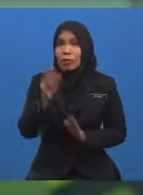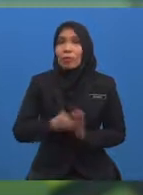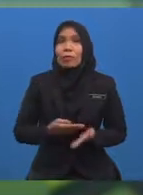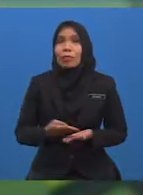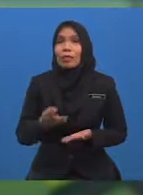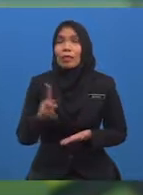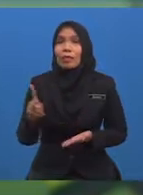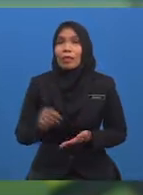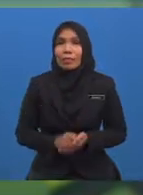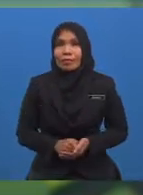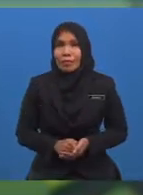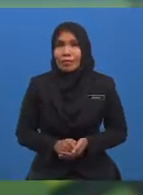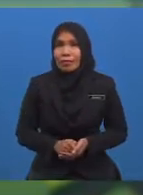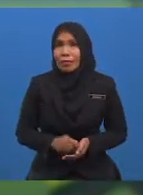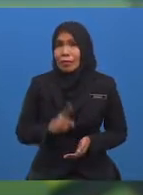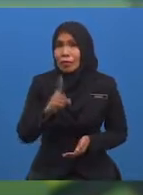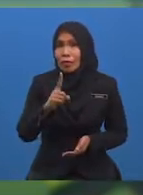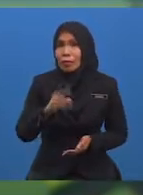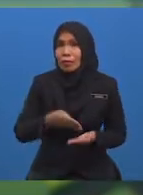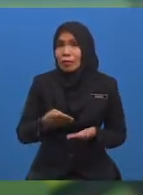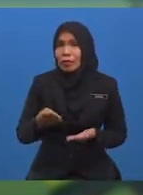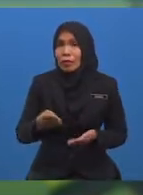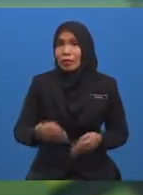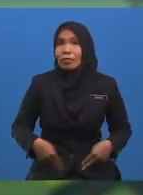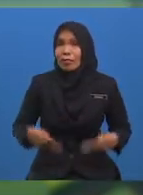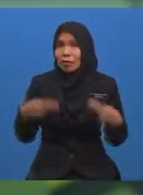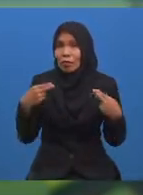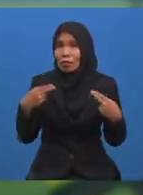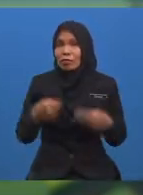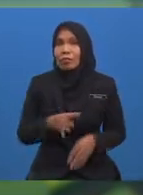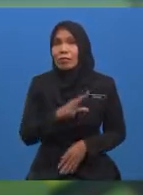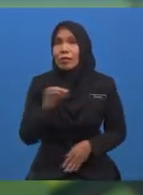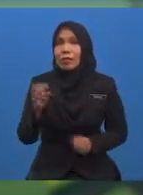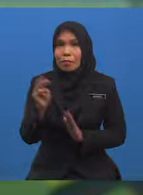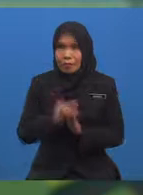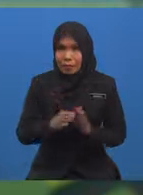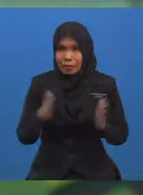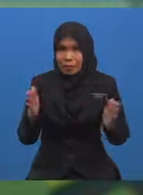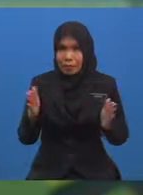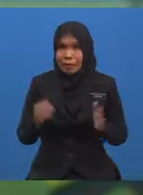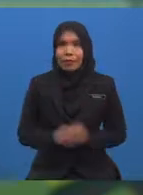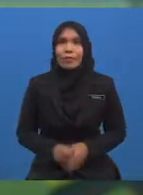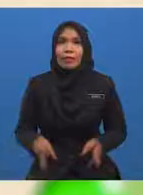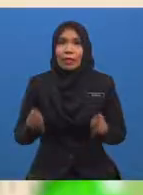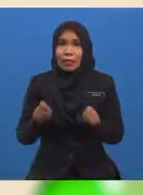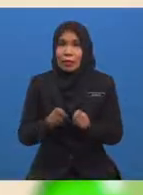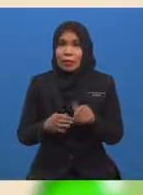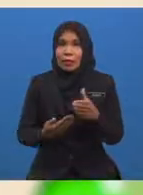memberikan sesuatu benda hidup kekal dan membesar. Seperti